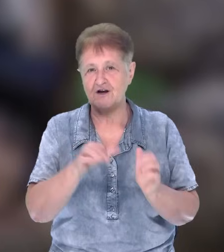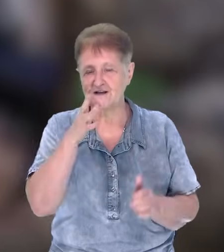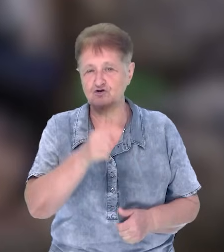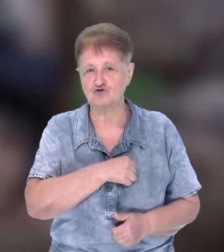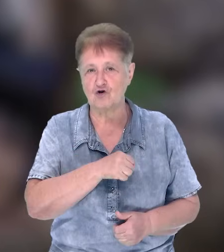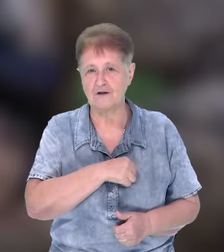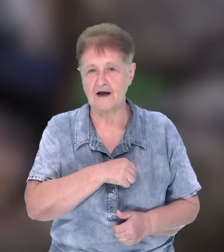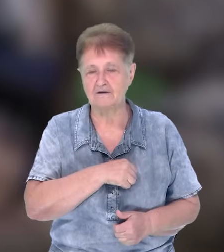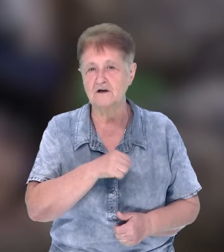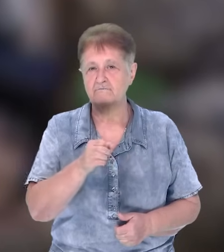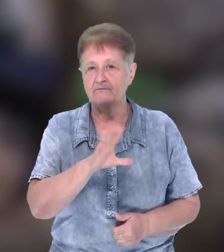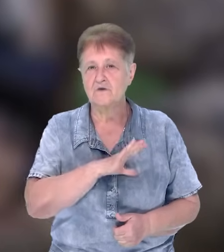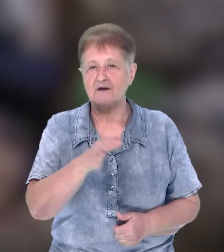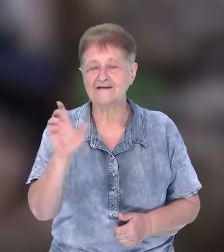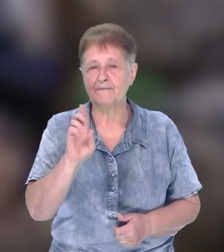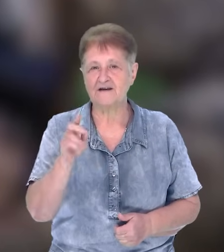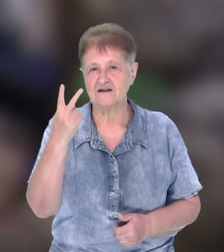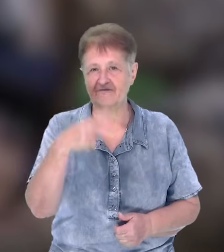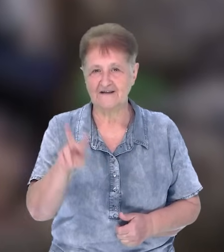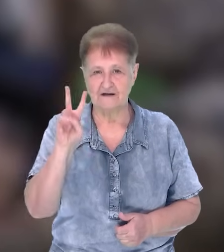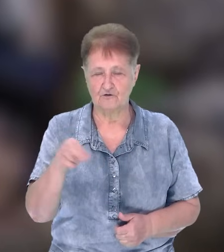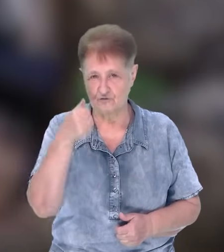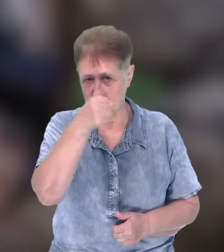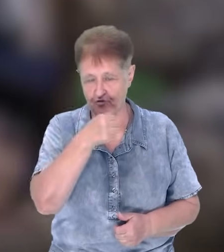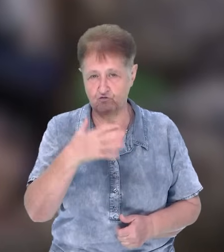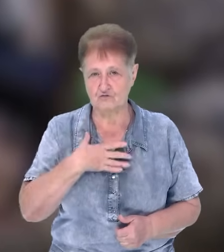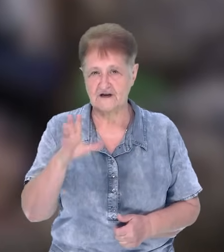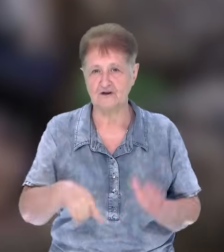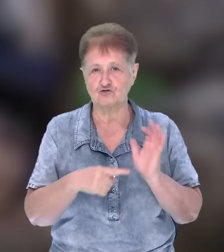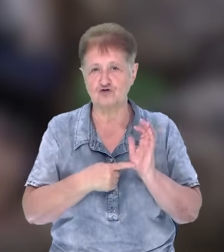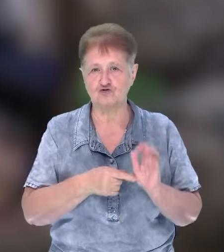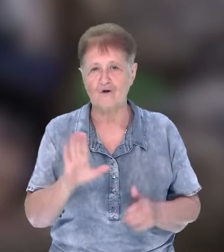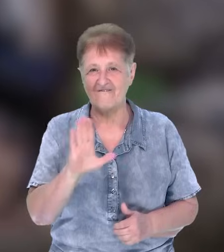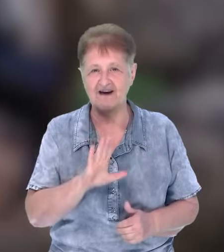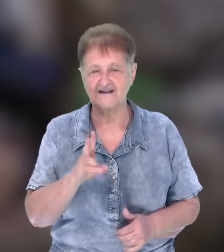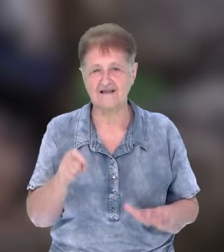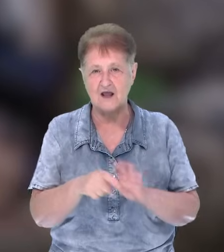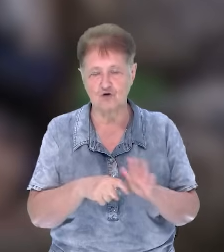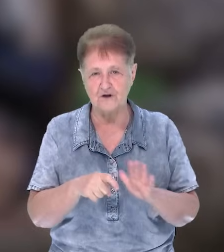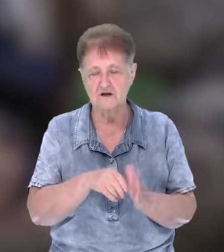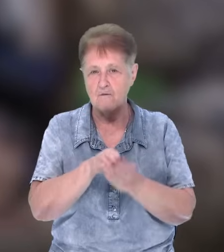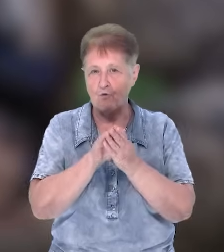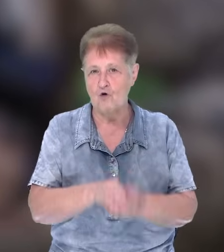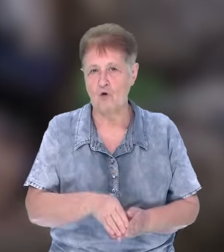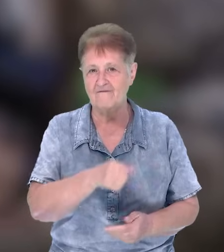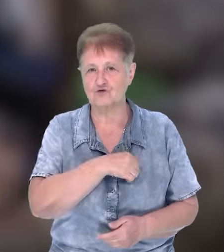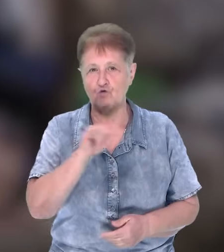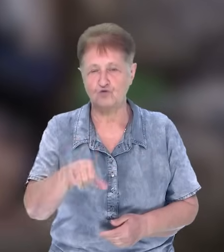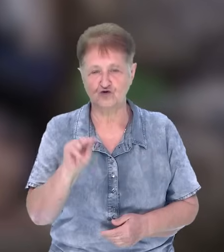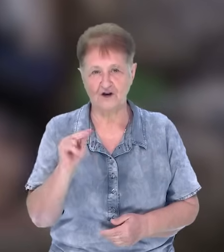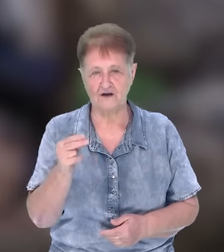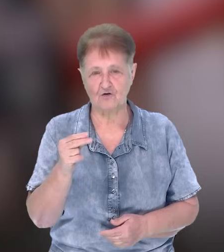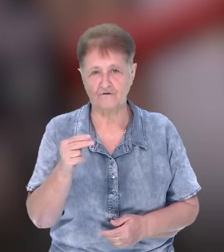46-річний солдат Андрій Онойко служив з березня 22-го року. Загинув 6 вересня на Донеччині. Поховали військового